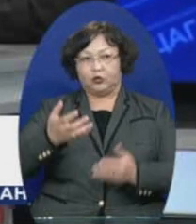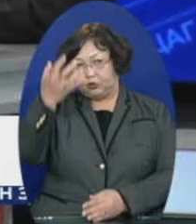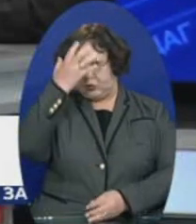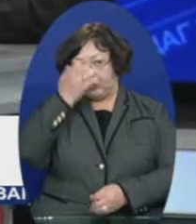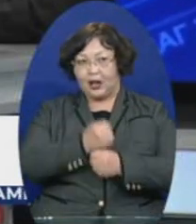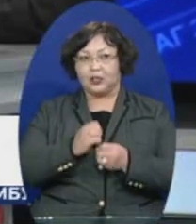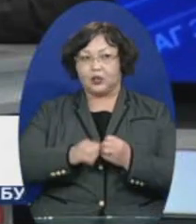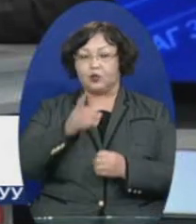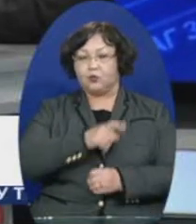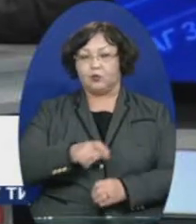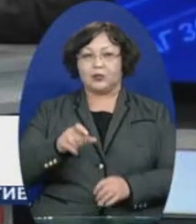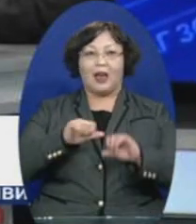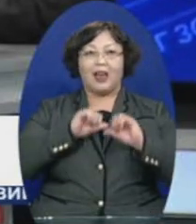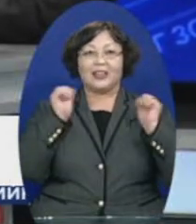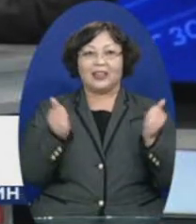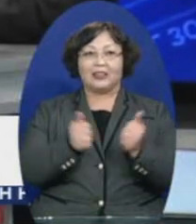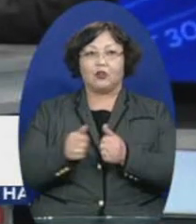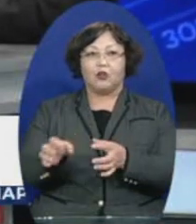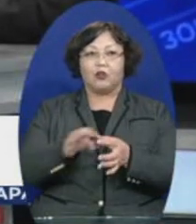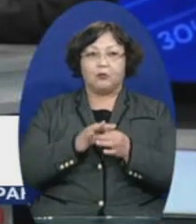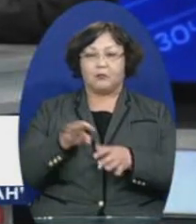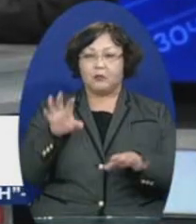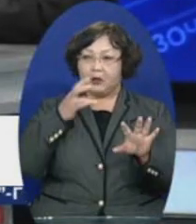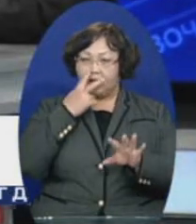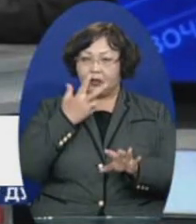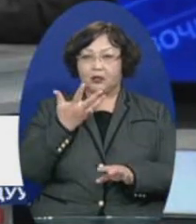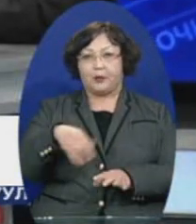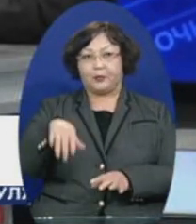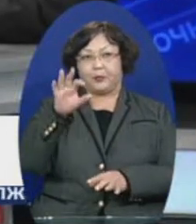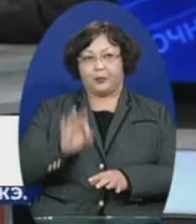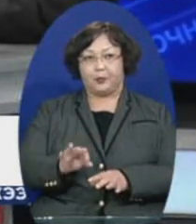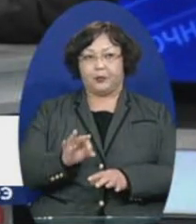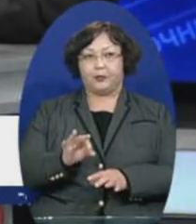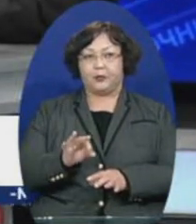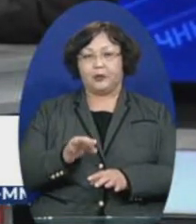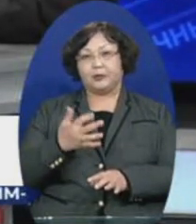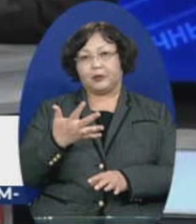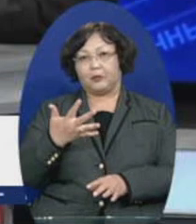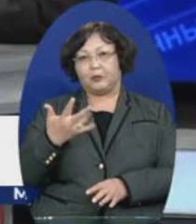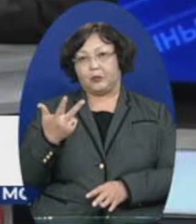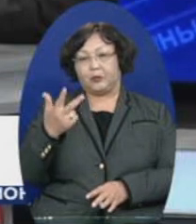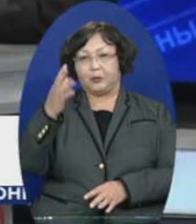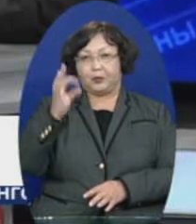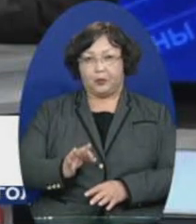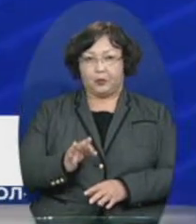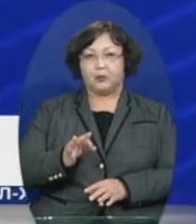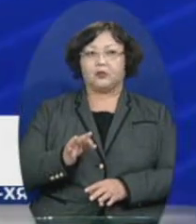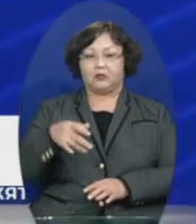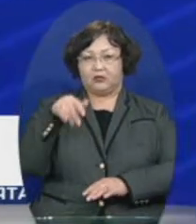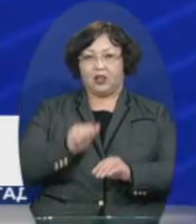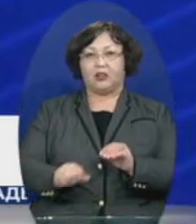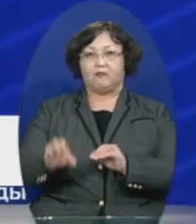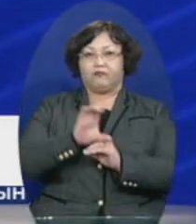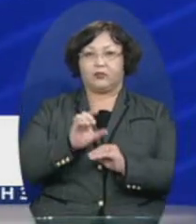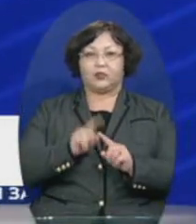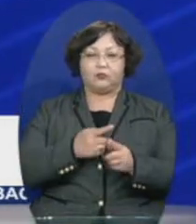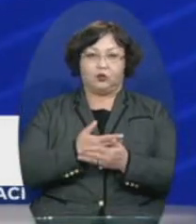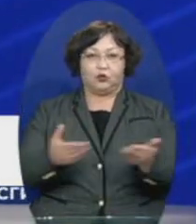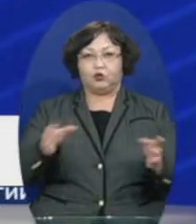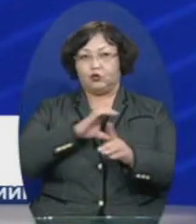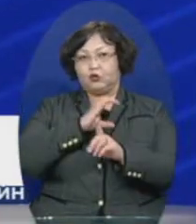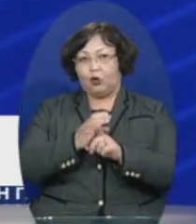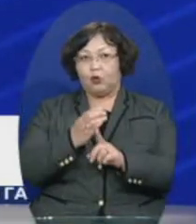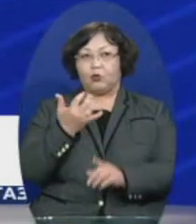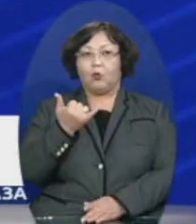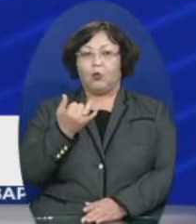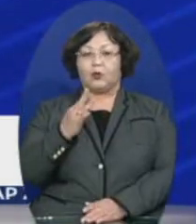албан хаагчд агентлагийн төвшөнд гэж яхад энэ бол бараг 53% нэмэгдэл болж байгаа. Орж ирнэ гэсэн 53% нэмэгдэл. За соёл урлагийн салбарын нэмэгдэл гэж яхад